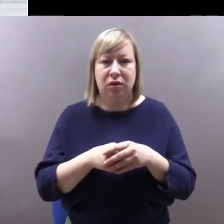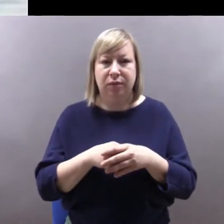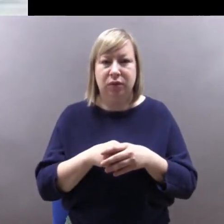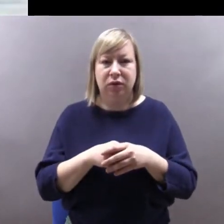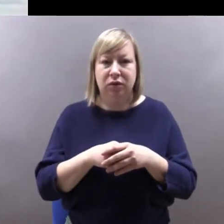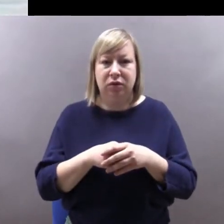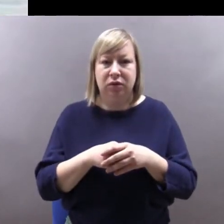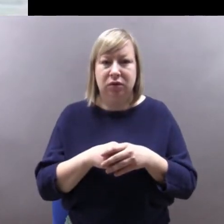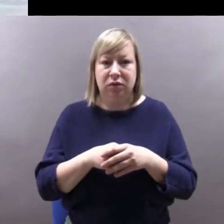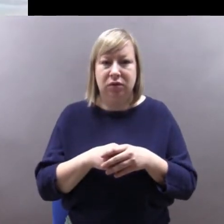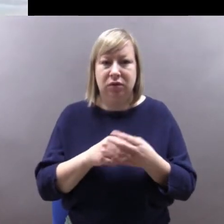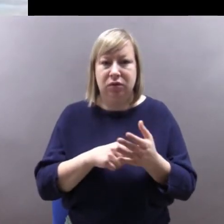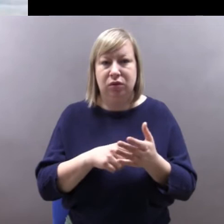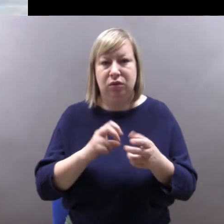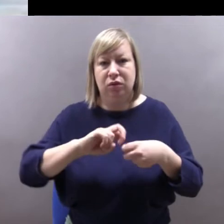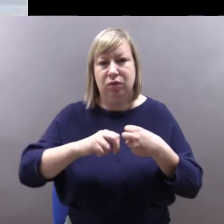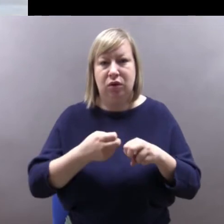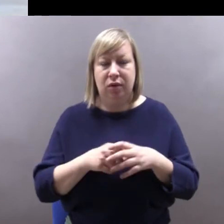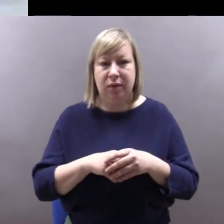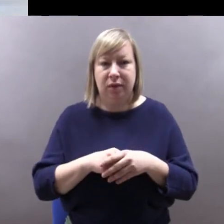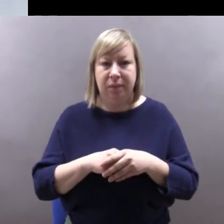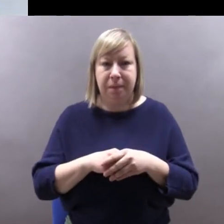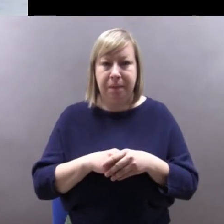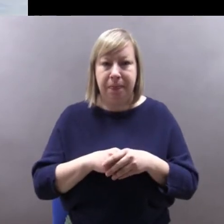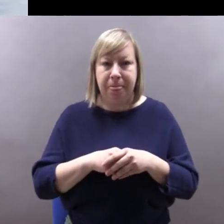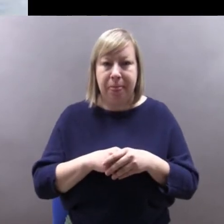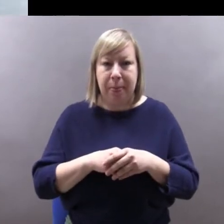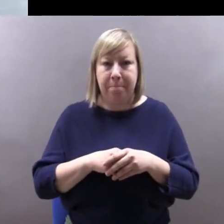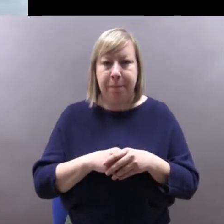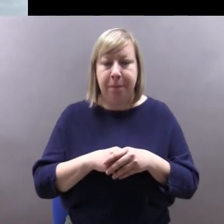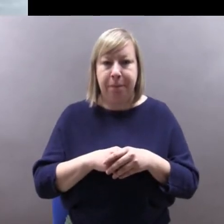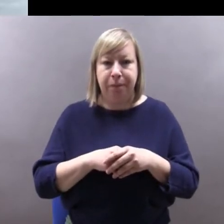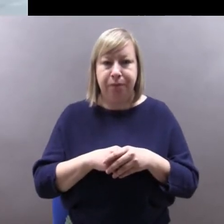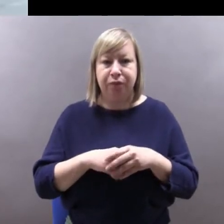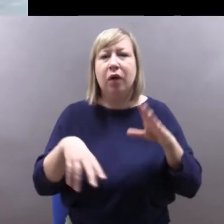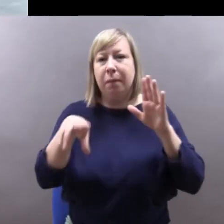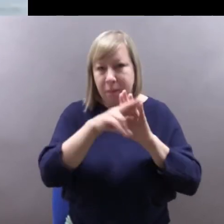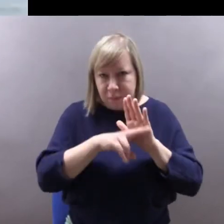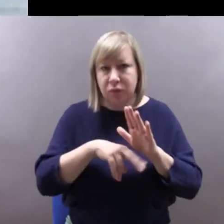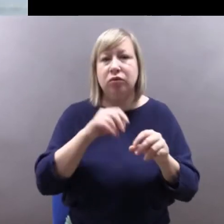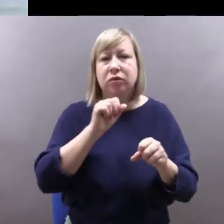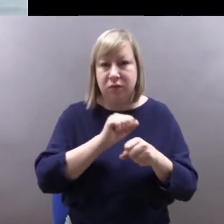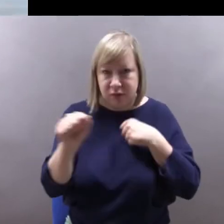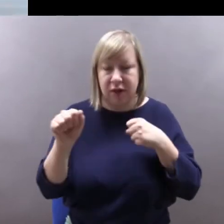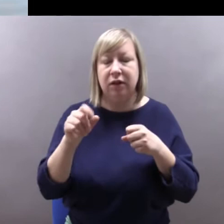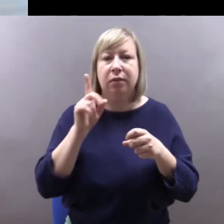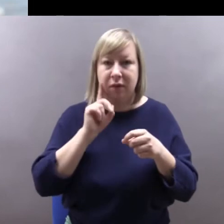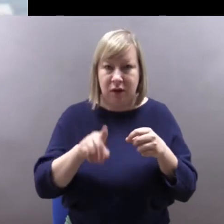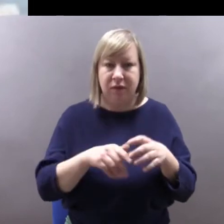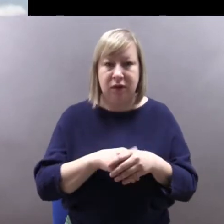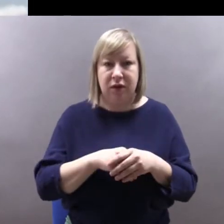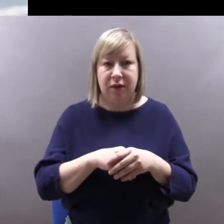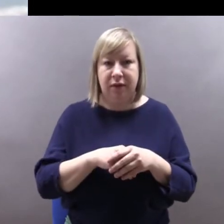czy no tutaj moim zdaniem tu jest największy problem i procedury procedurami, to co Ewa